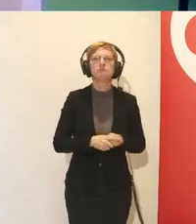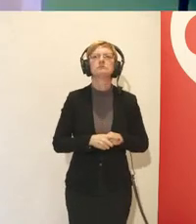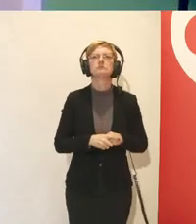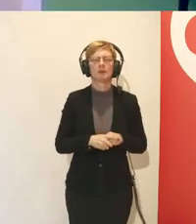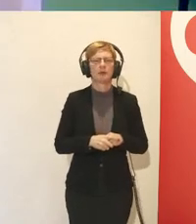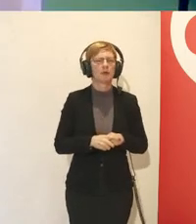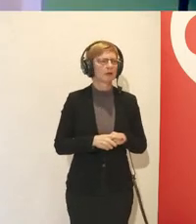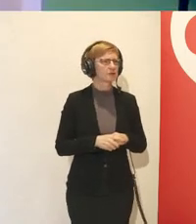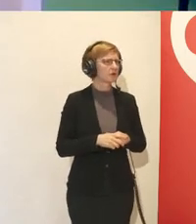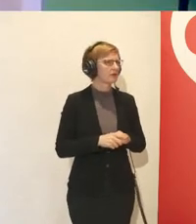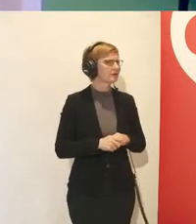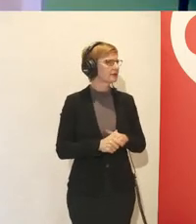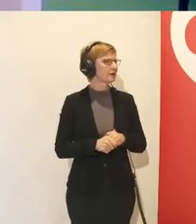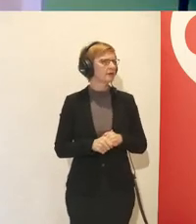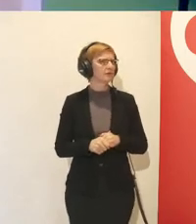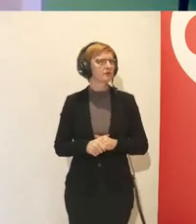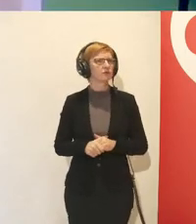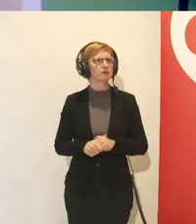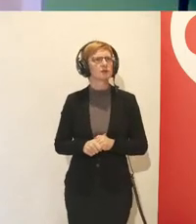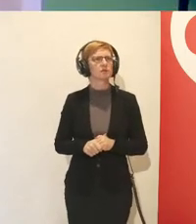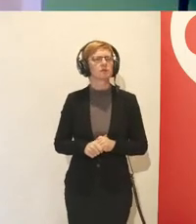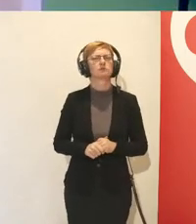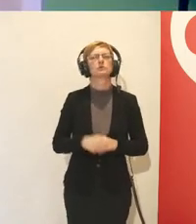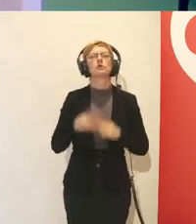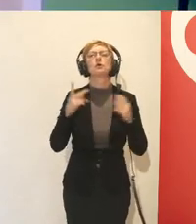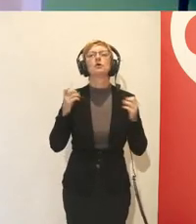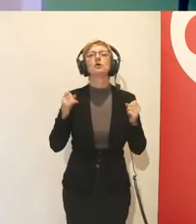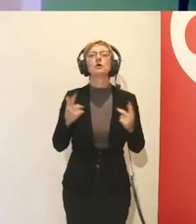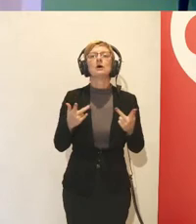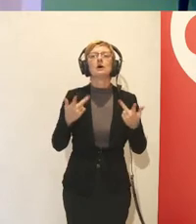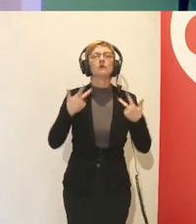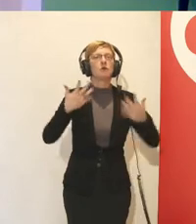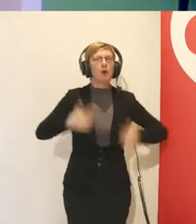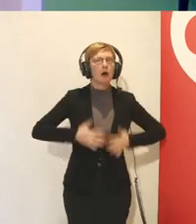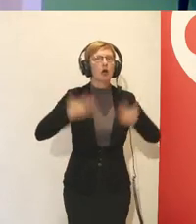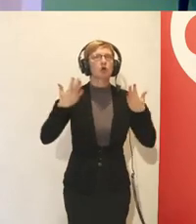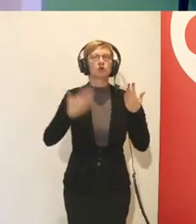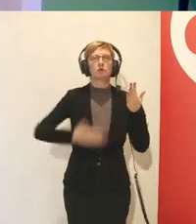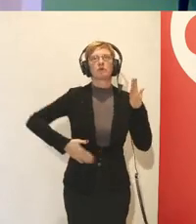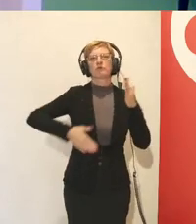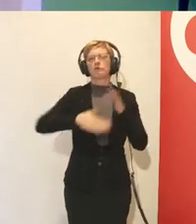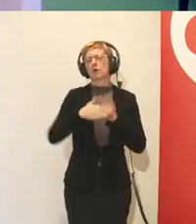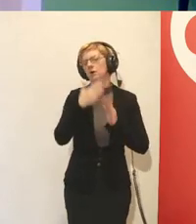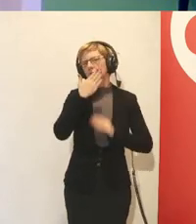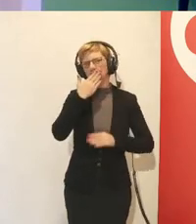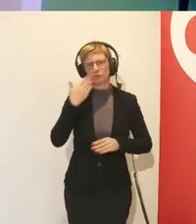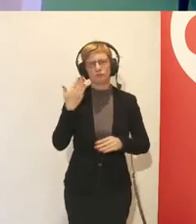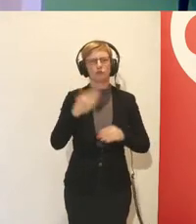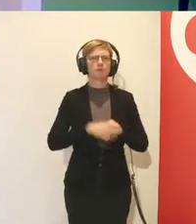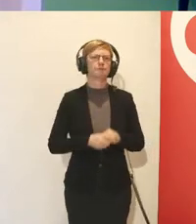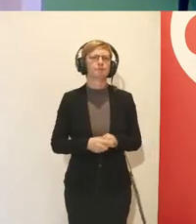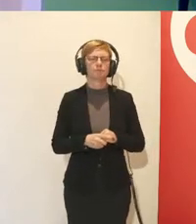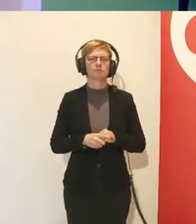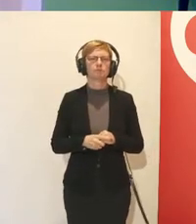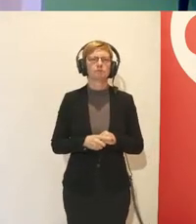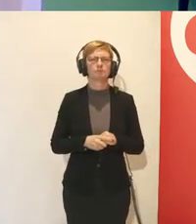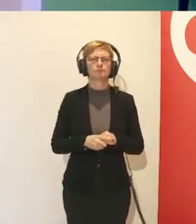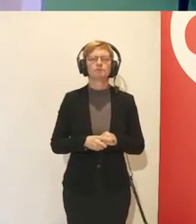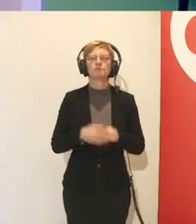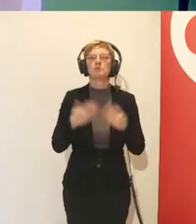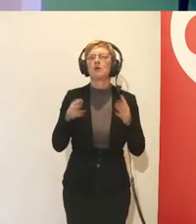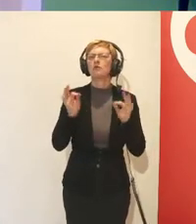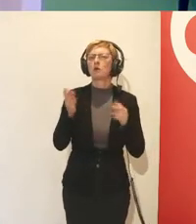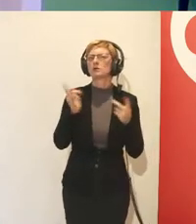also ich würde sagen so richtig überraschend kam das alles nicht für die gesellschaft ganz offensichtlich schon